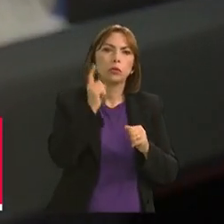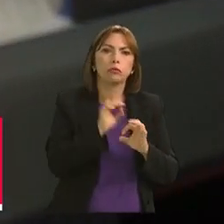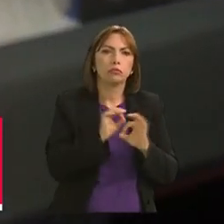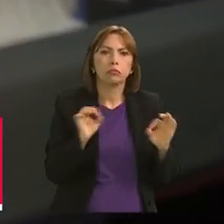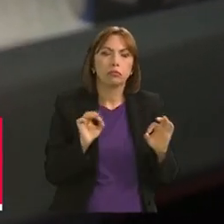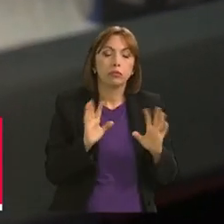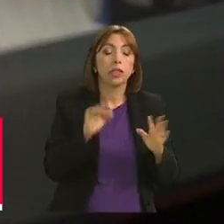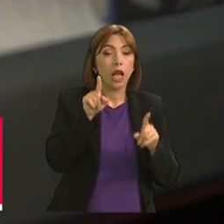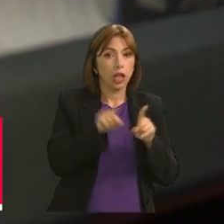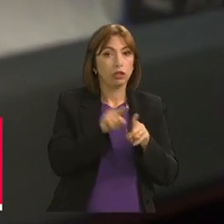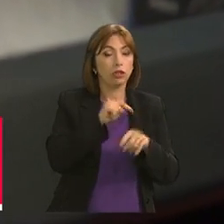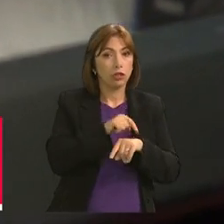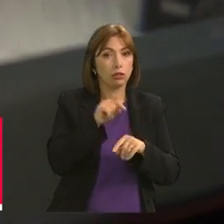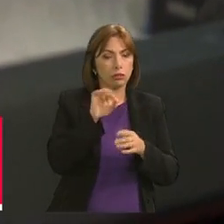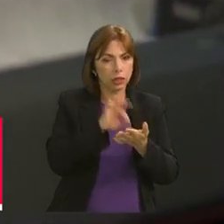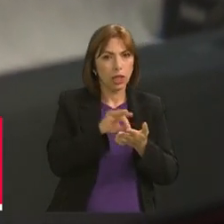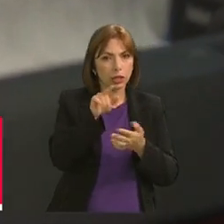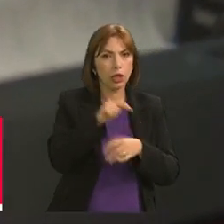În aceeași dată, la ora